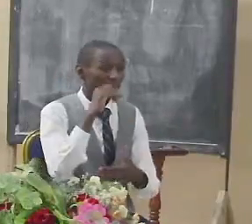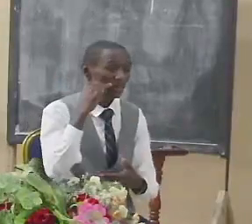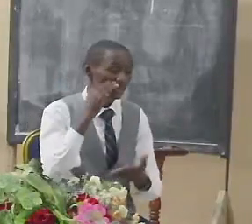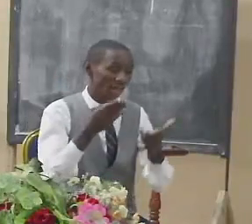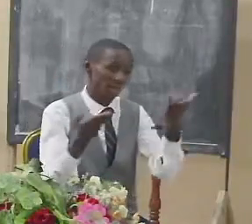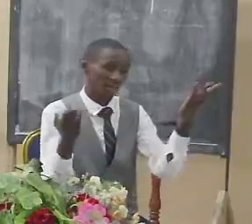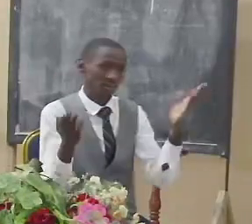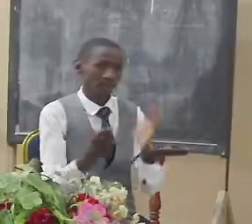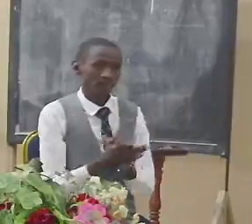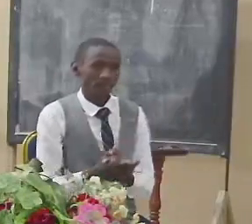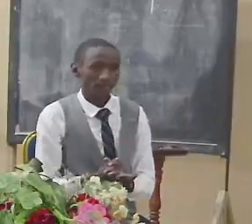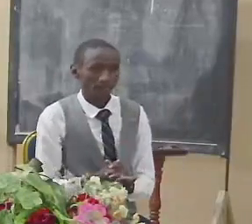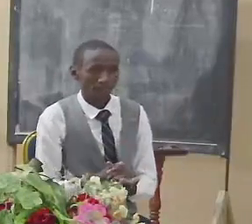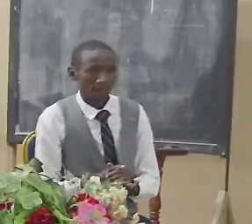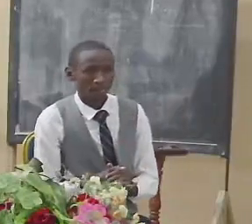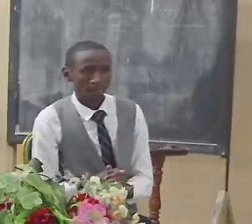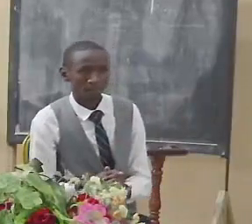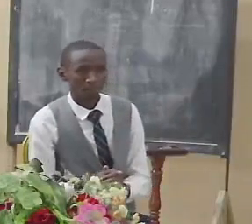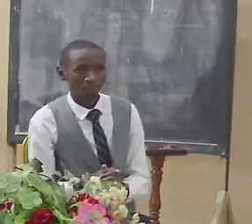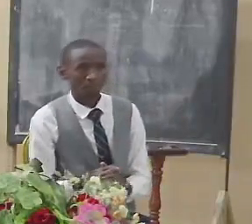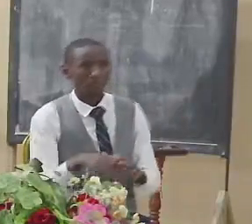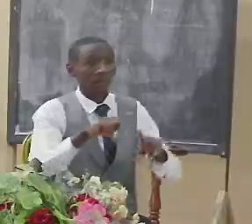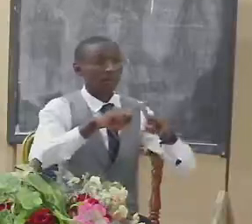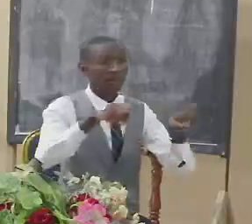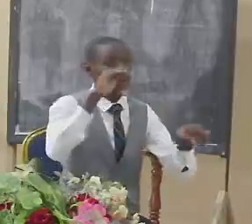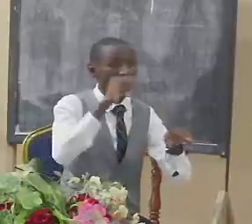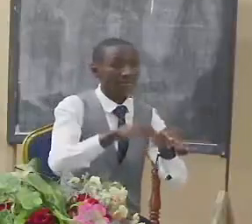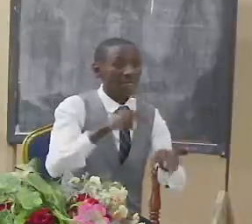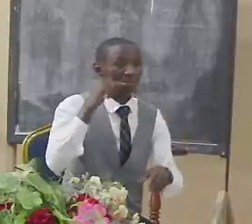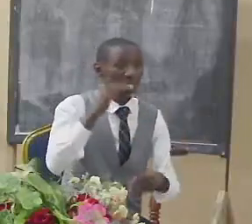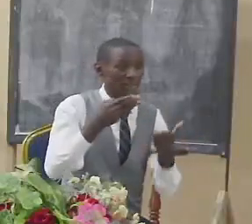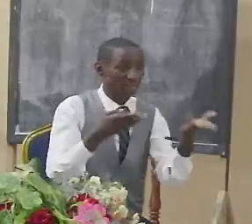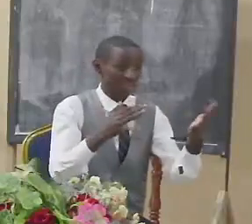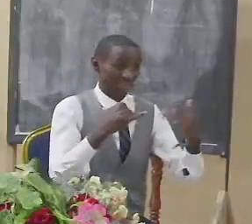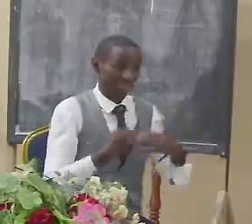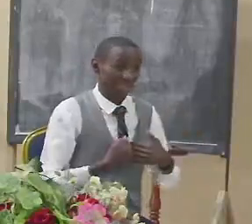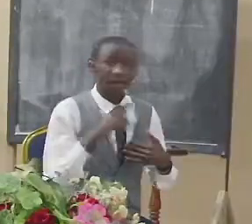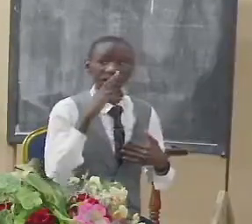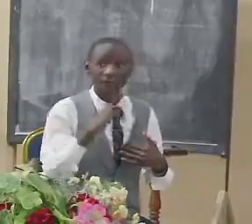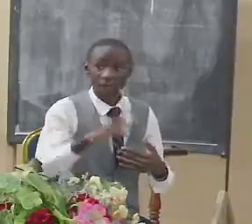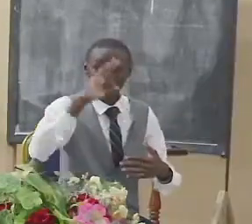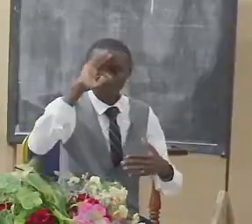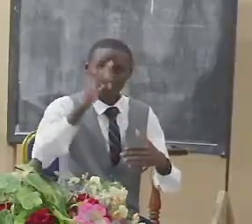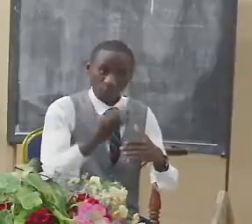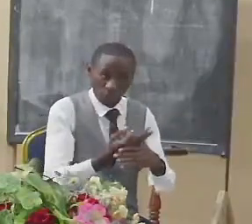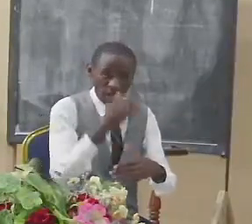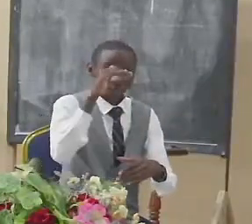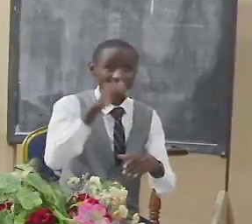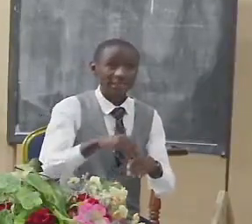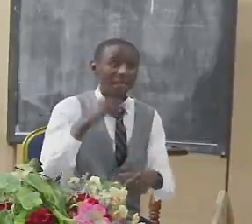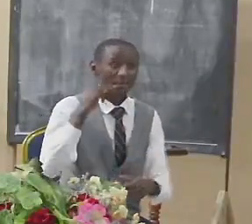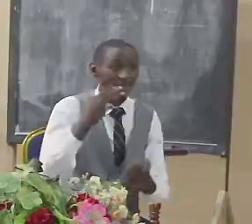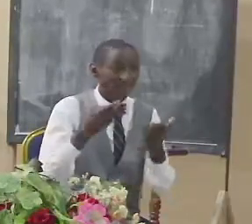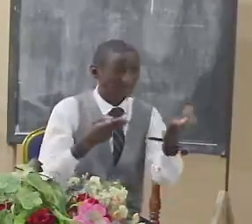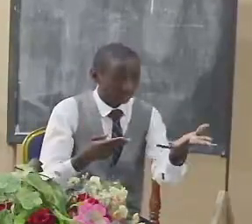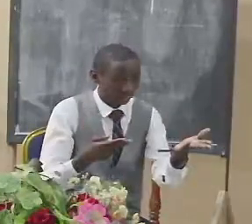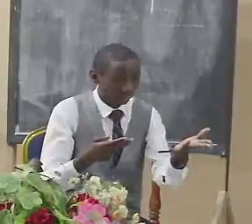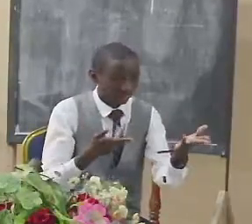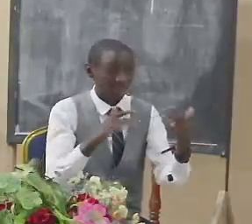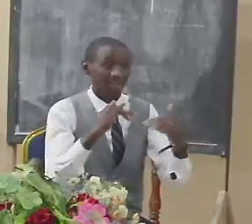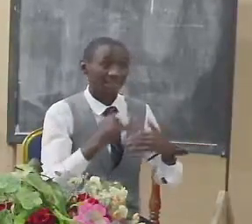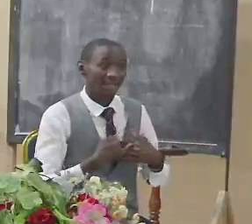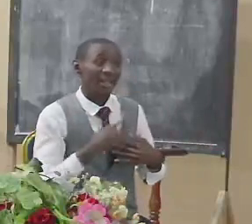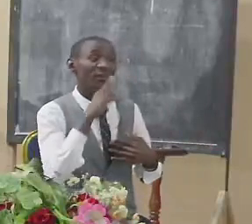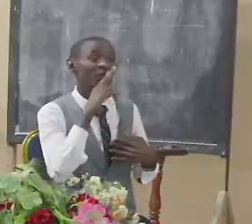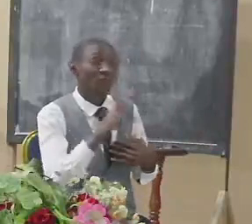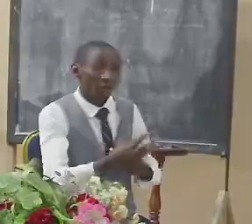aiko ujumbe. Oui. Ndio. Dans ce message. Mwa hii ujumbe. Il y a la vraie foi. Muko imani ya dans kweli. Dans ce message. Mwa hii ujumbe. Il y a la